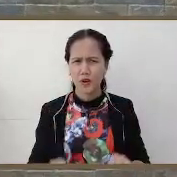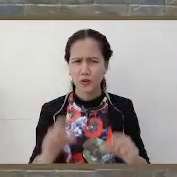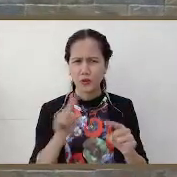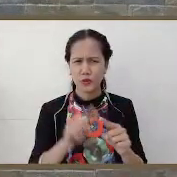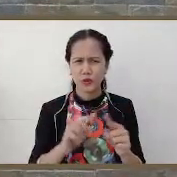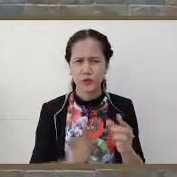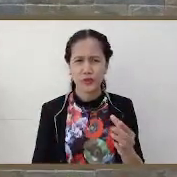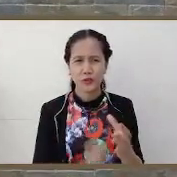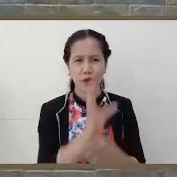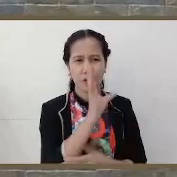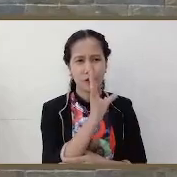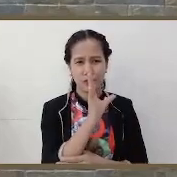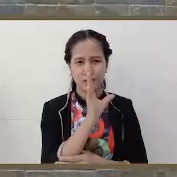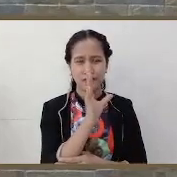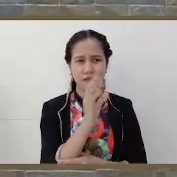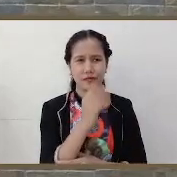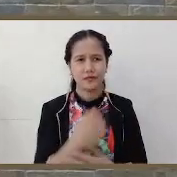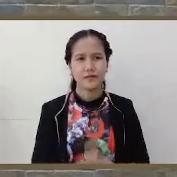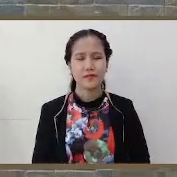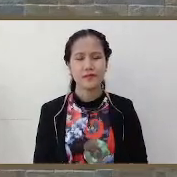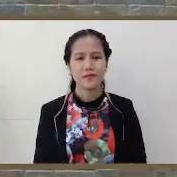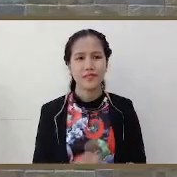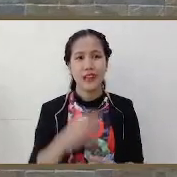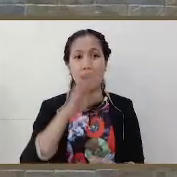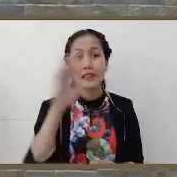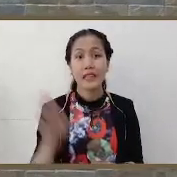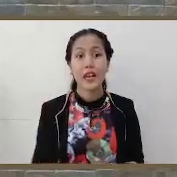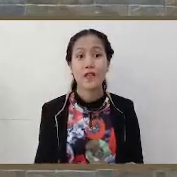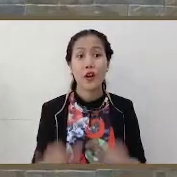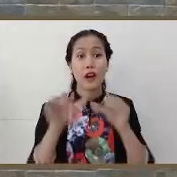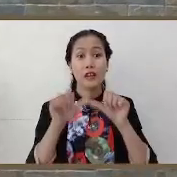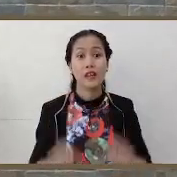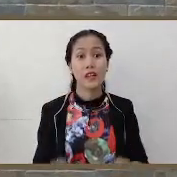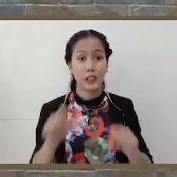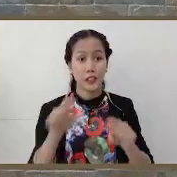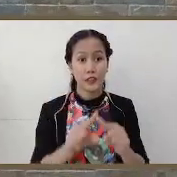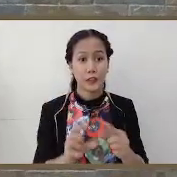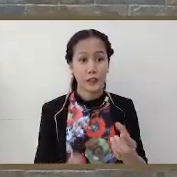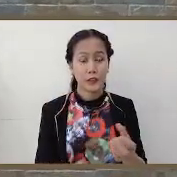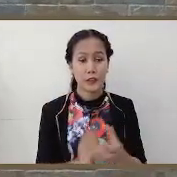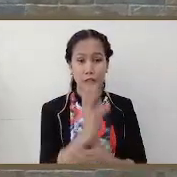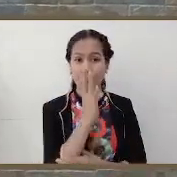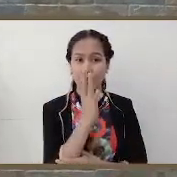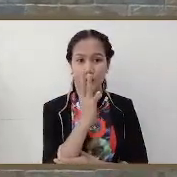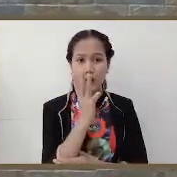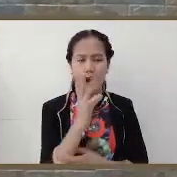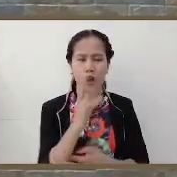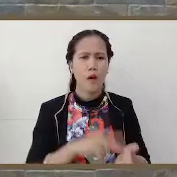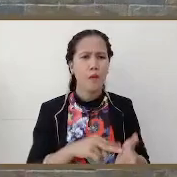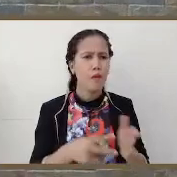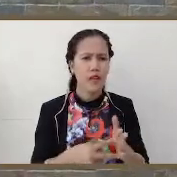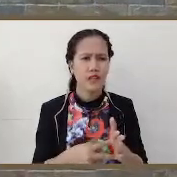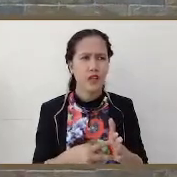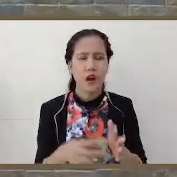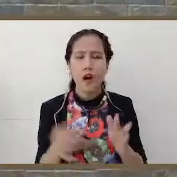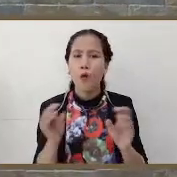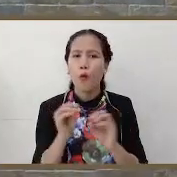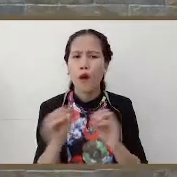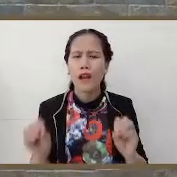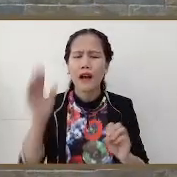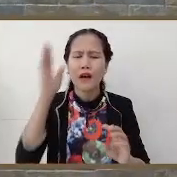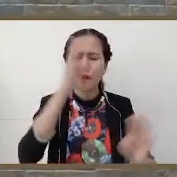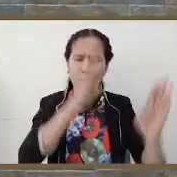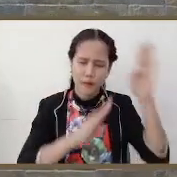grow. You see, never able to grow. Ibig sabihin mga kapatid, wala pong problema sa tayo ay